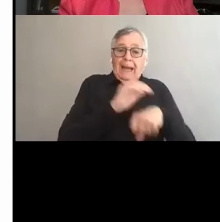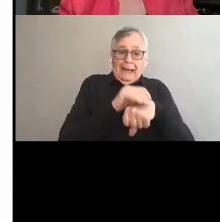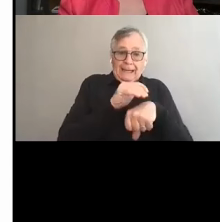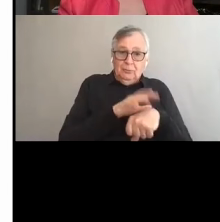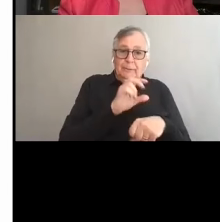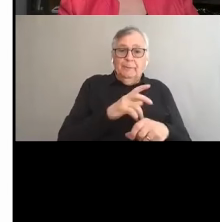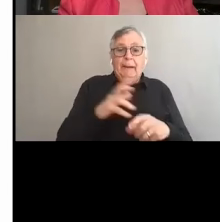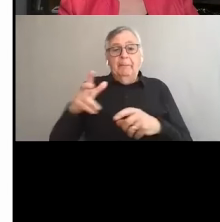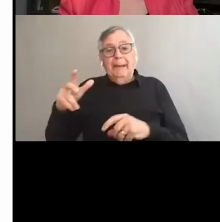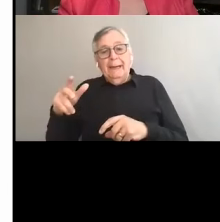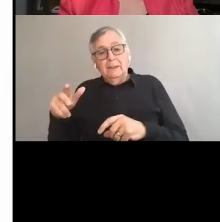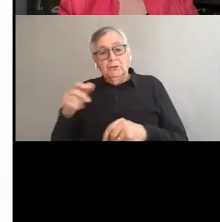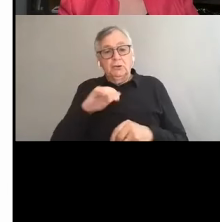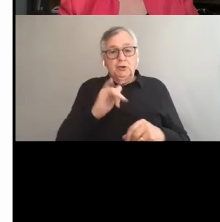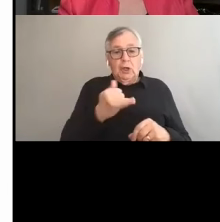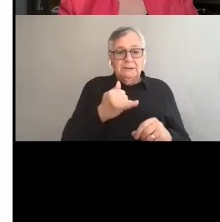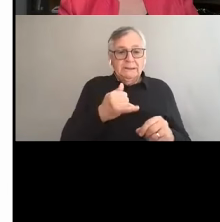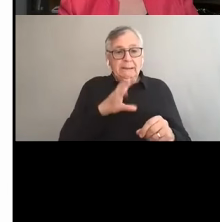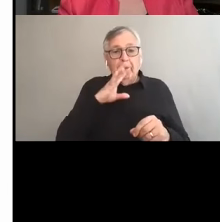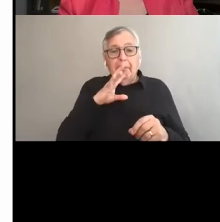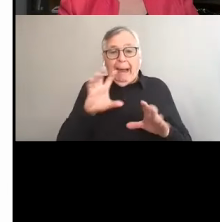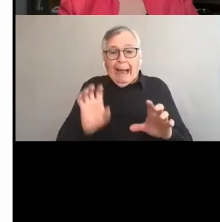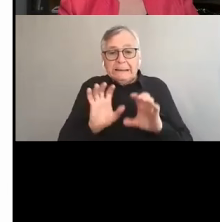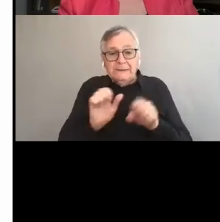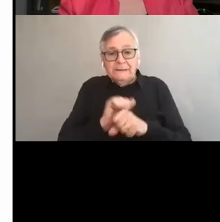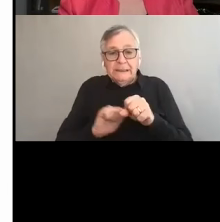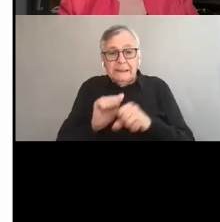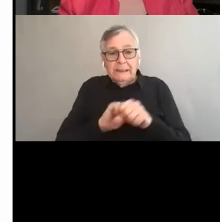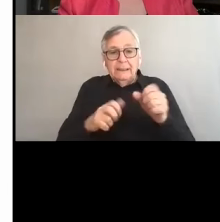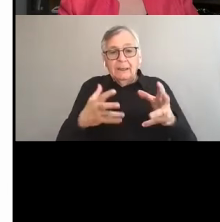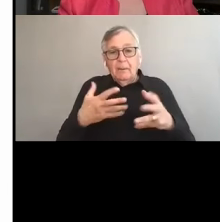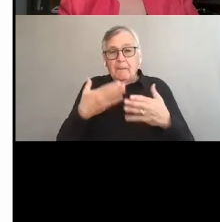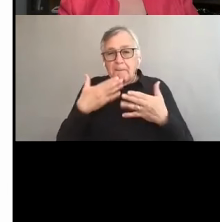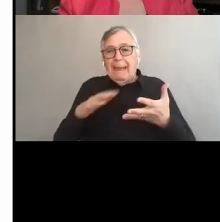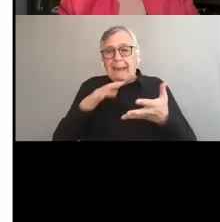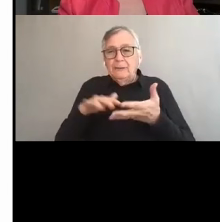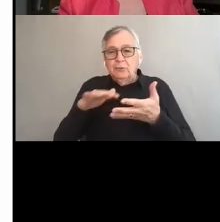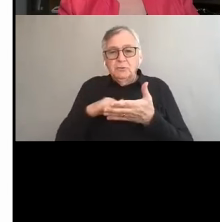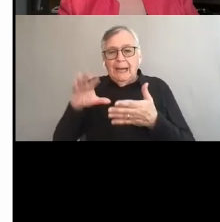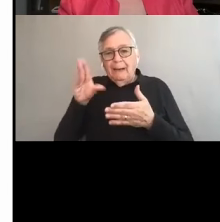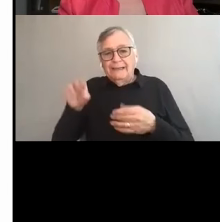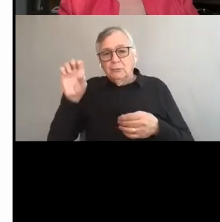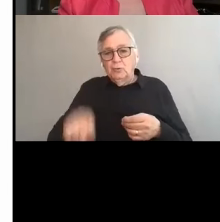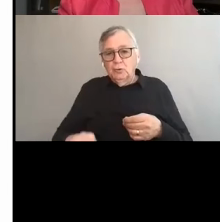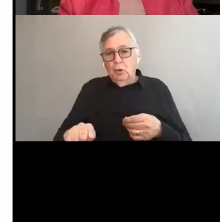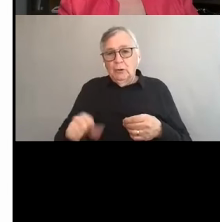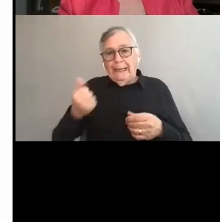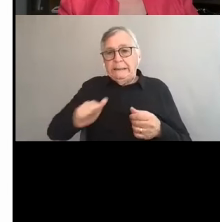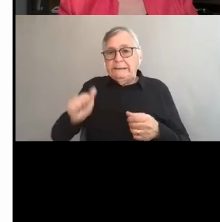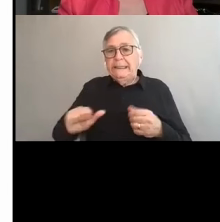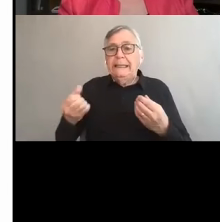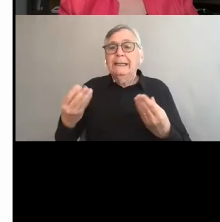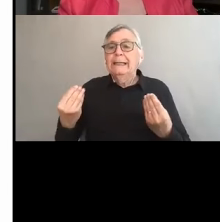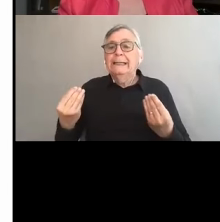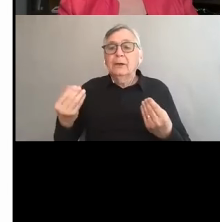britannique. Et puis Johnson, il perd de son activité. Puis lui a vraiment été bien étudié en Afrique du Sud parce que leur essai clinique avait été fait là.